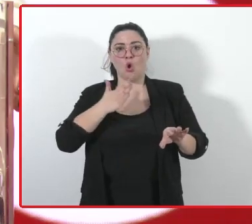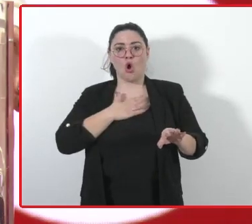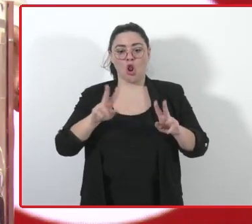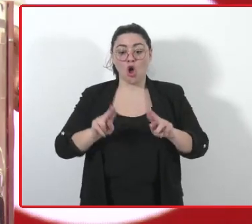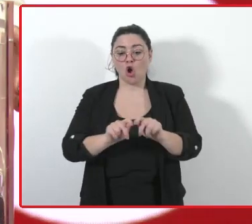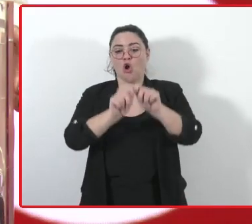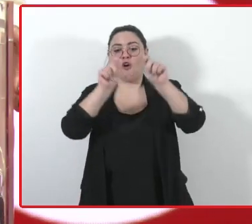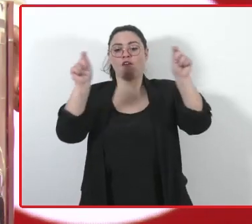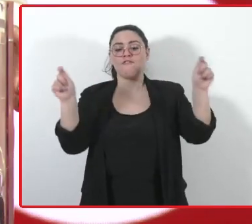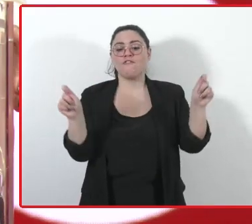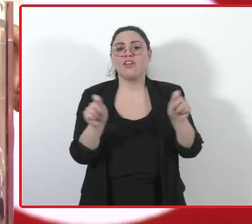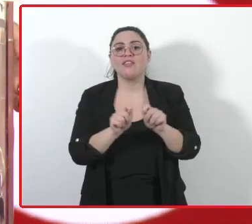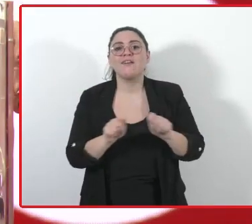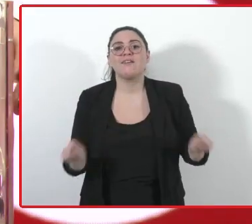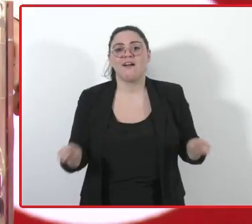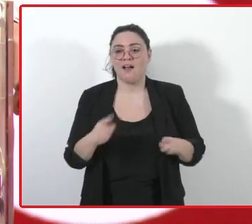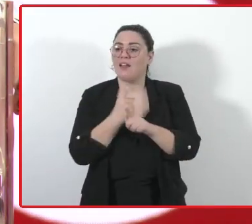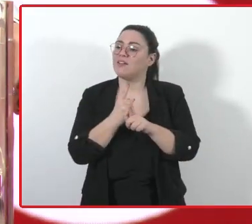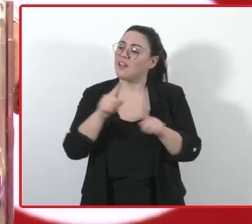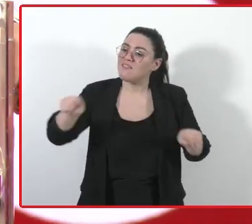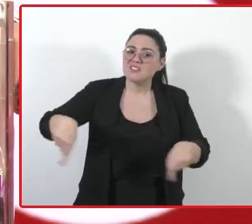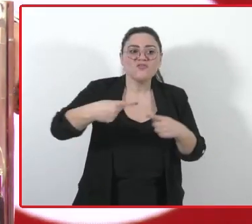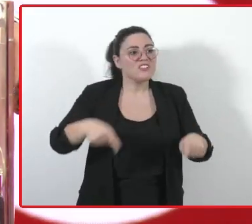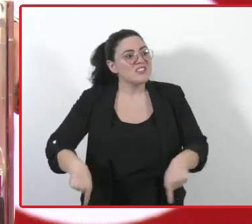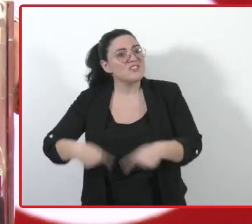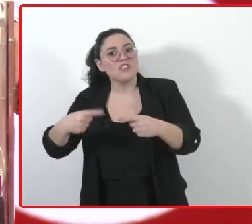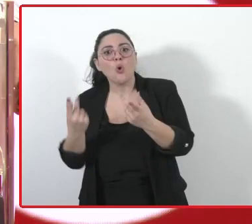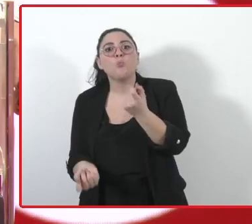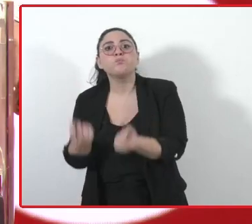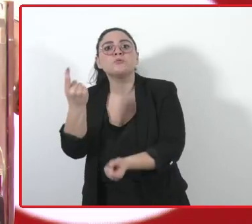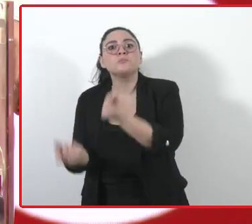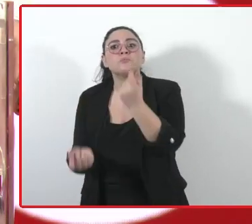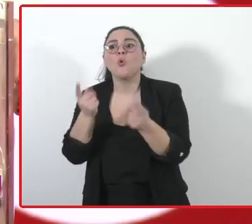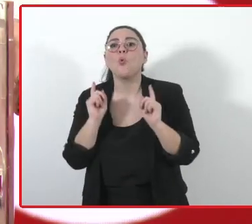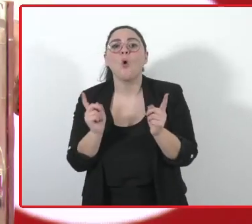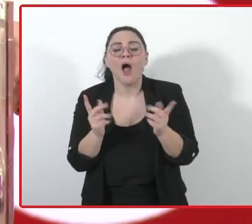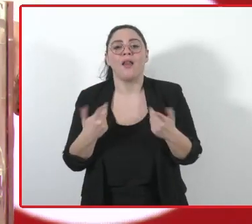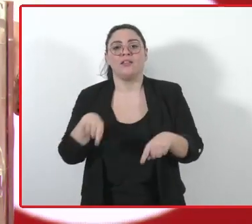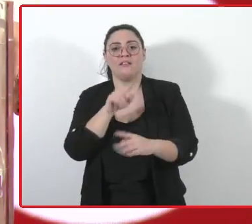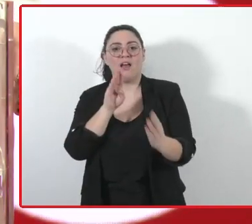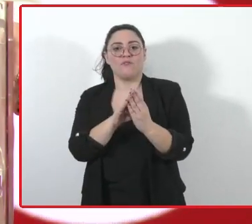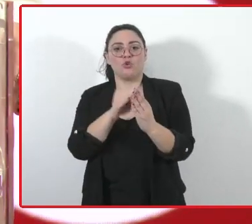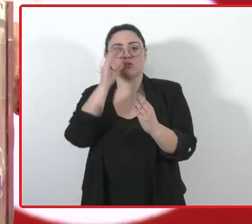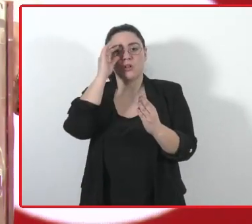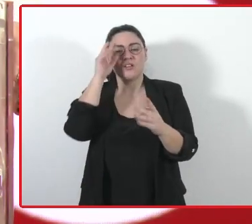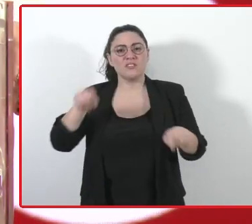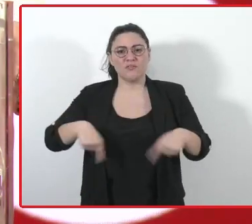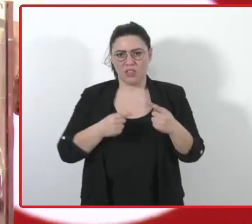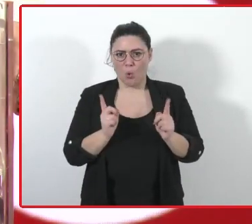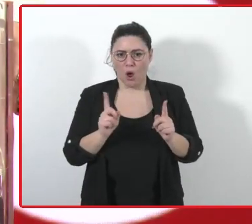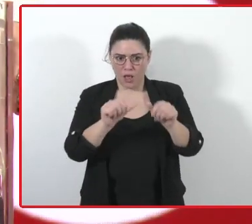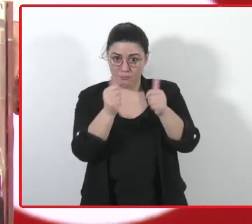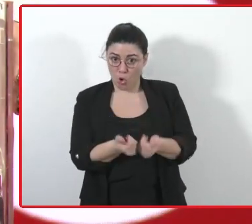per riuscire a cogliere le sfide che il modello di sviluppo ci mette davanti e le sfide sono rendere quel modello di sviluppo